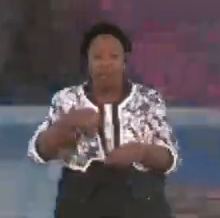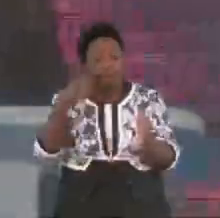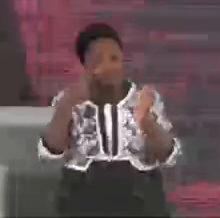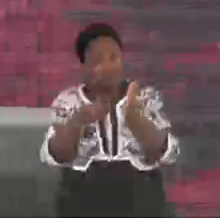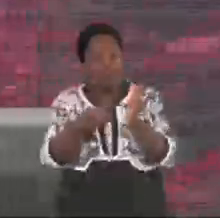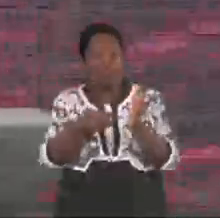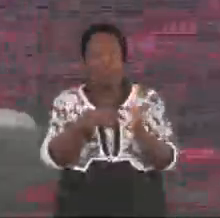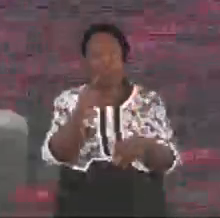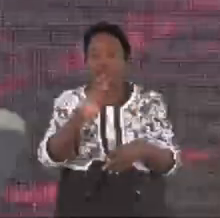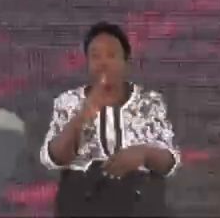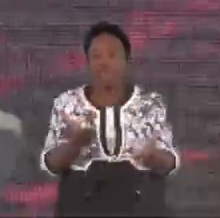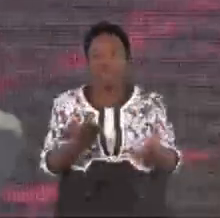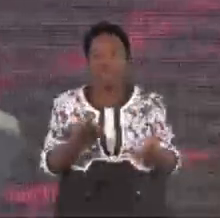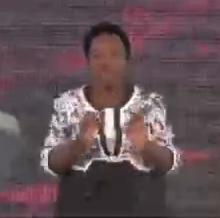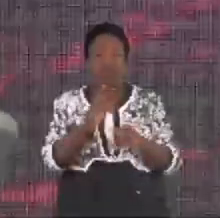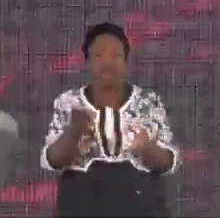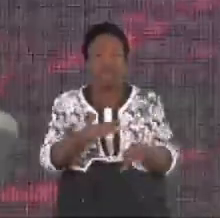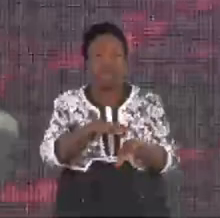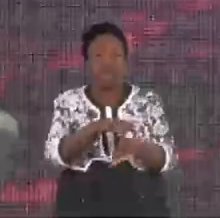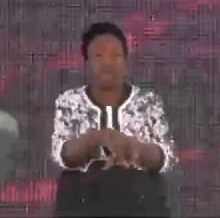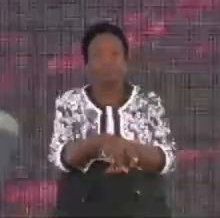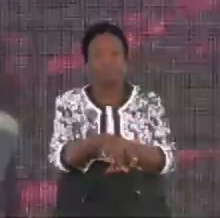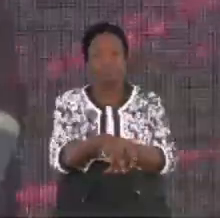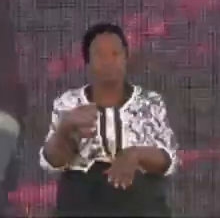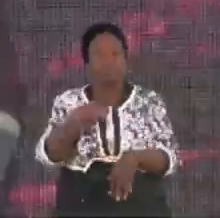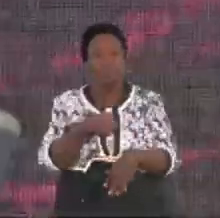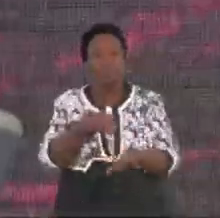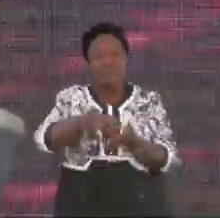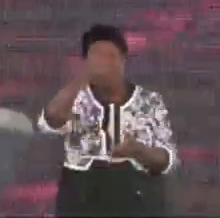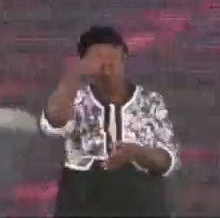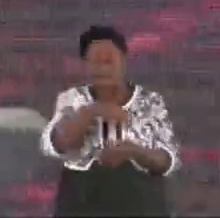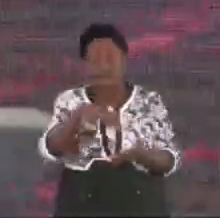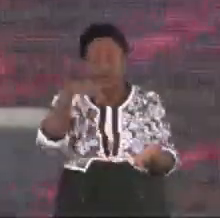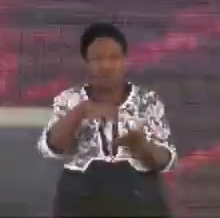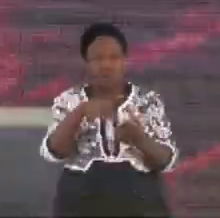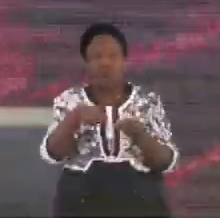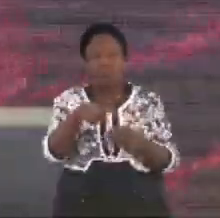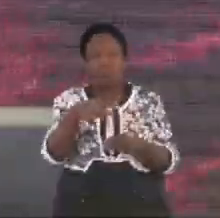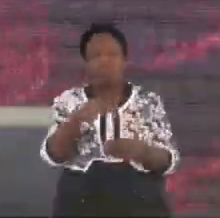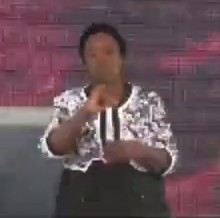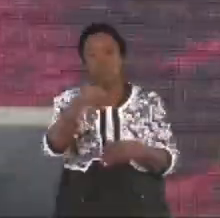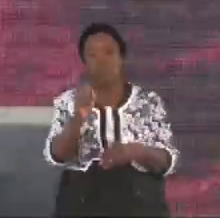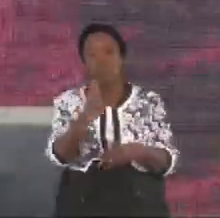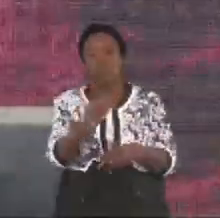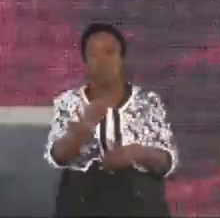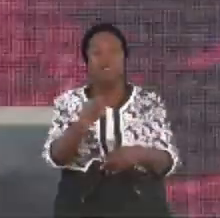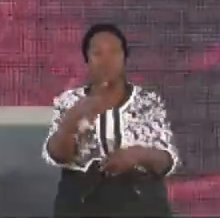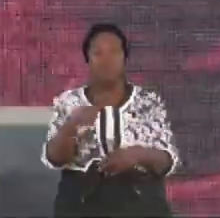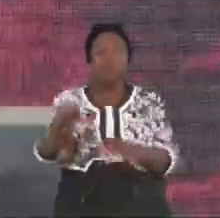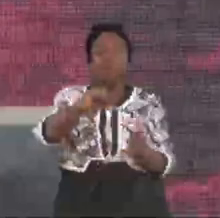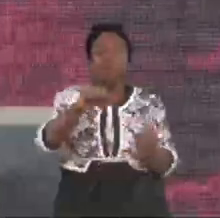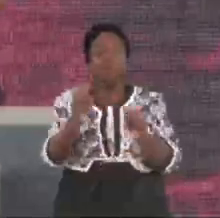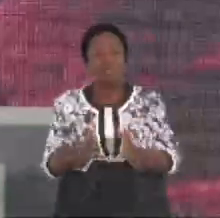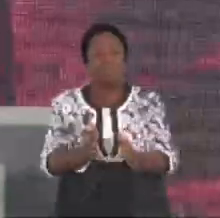Comme vous le remarquez, si vous étiez là plus tôt, nous avons appris et étudié de Jean-Baptiste.